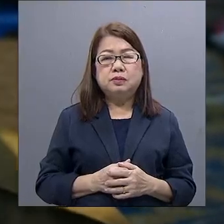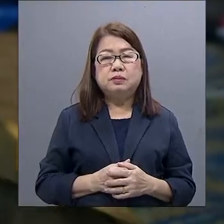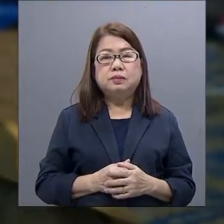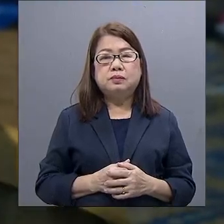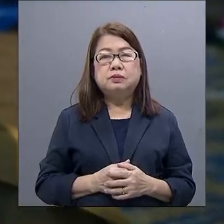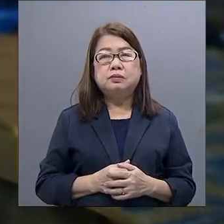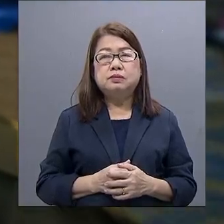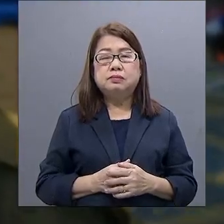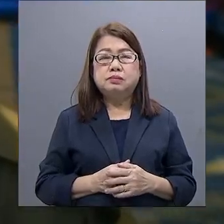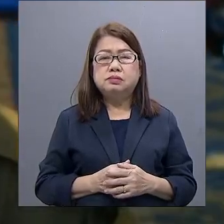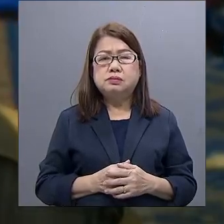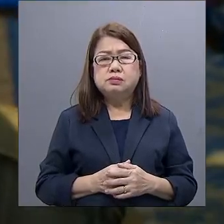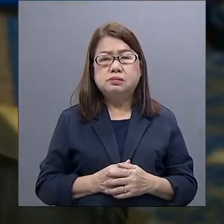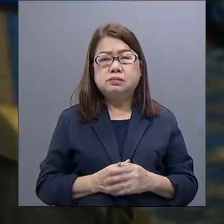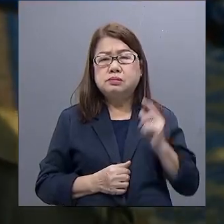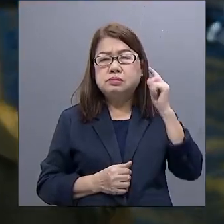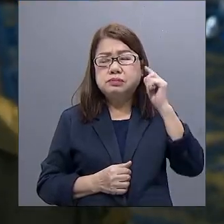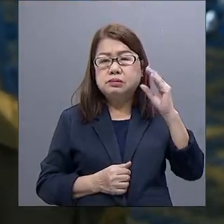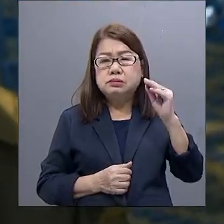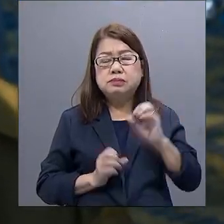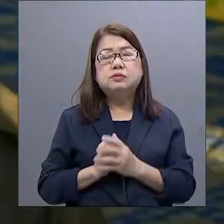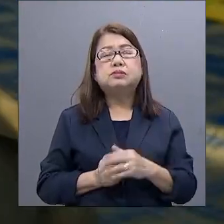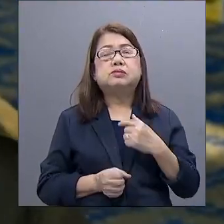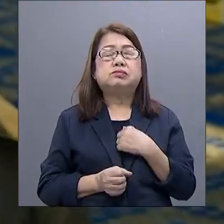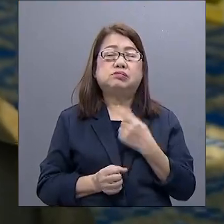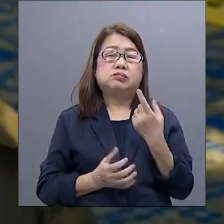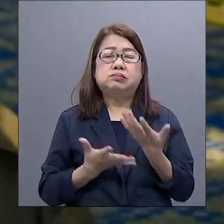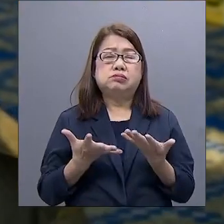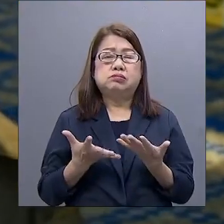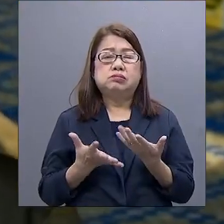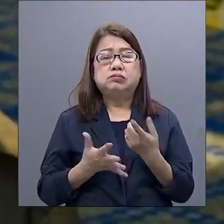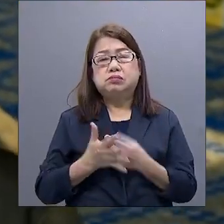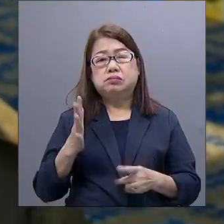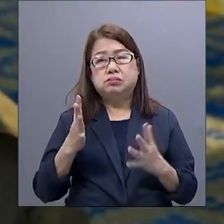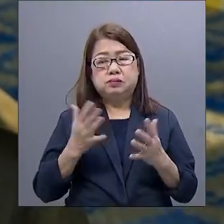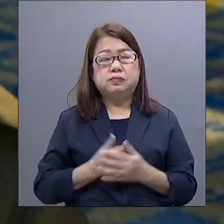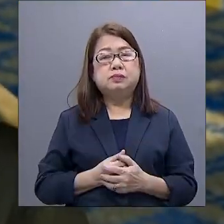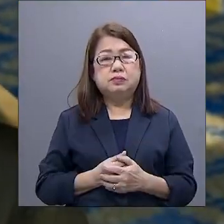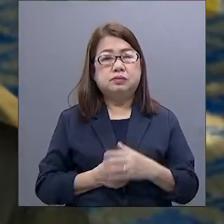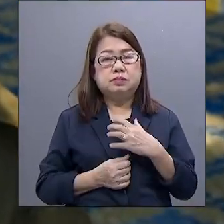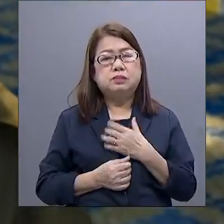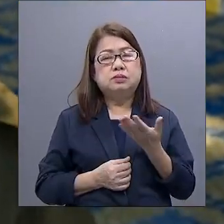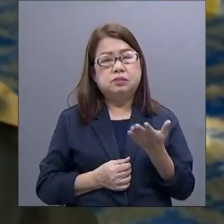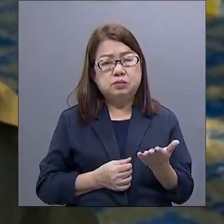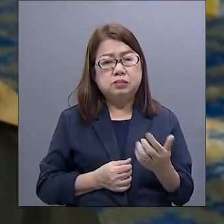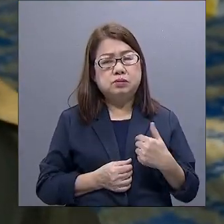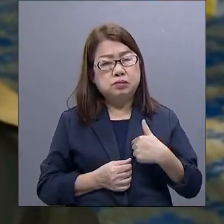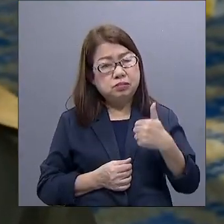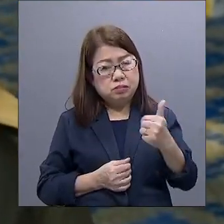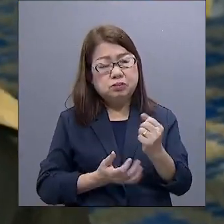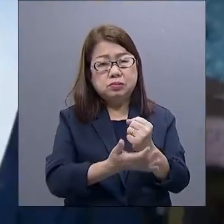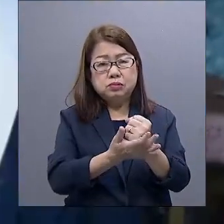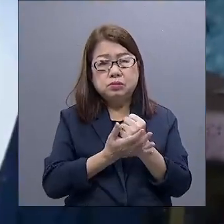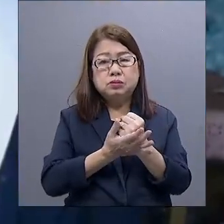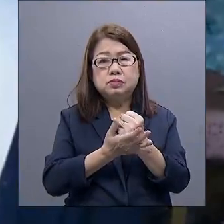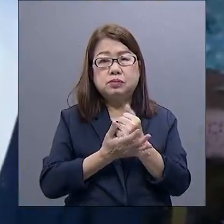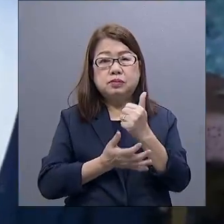วย ไม่มีอะไรจะกินเนอะก็อยากให้เชื่เชื่อแล้วข